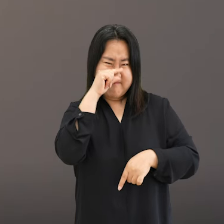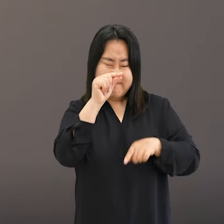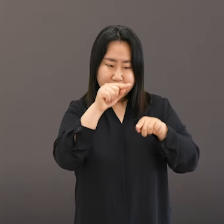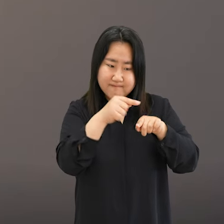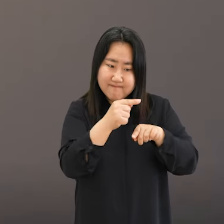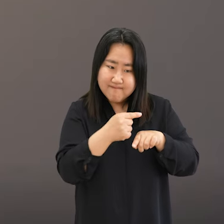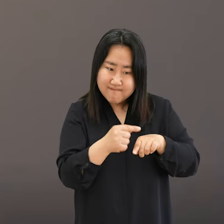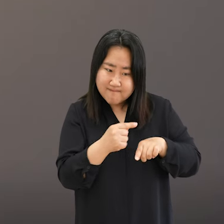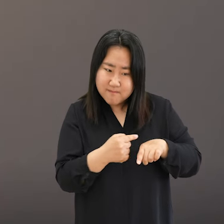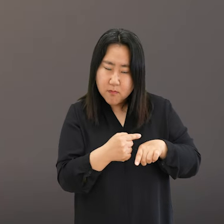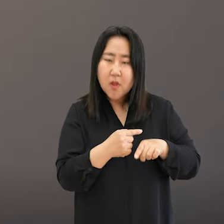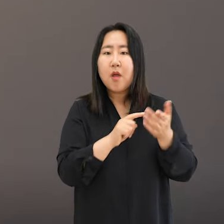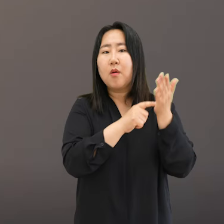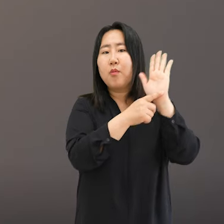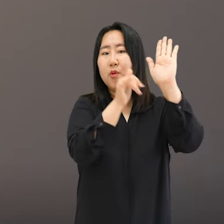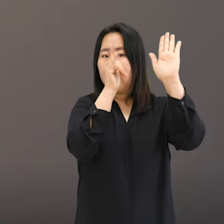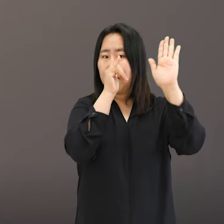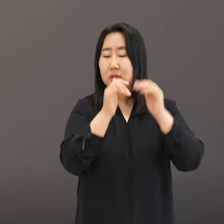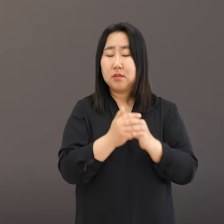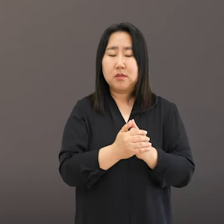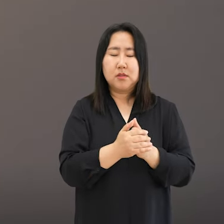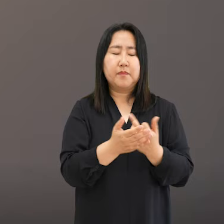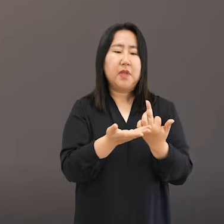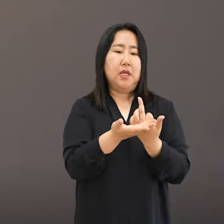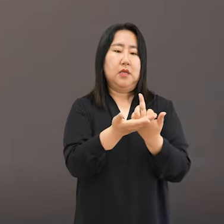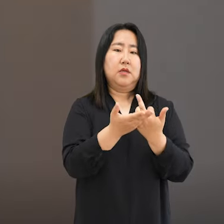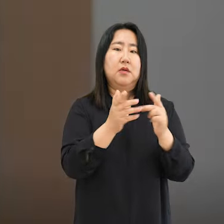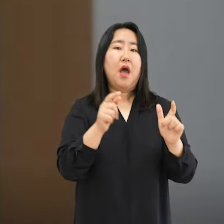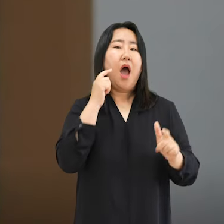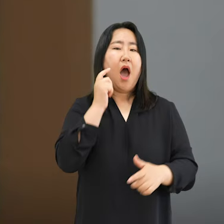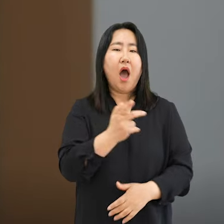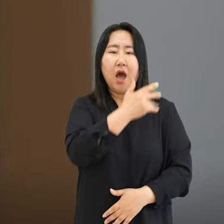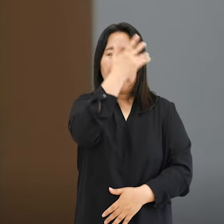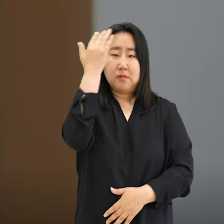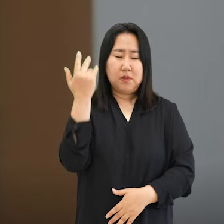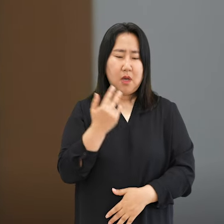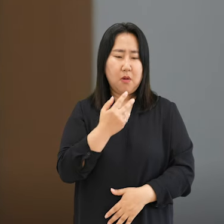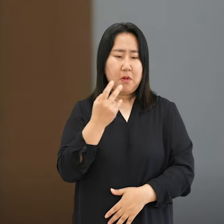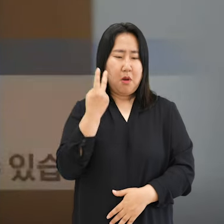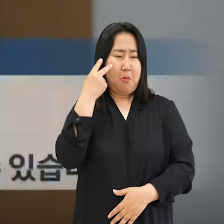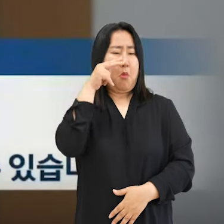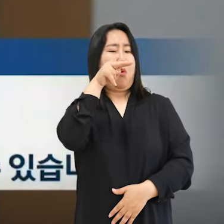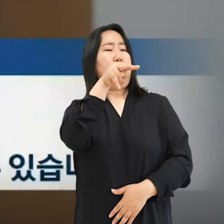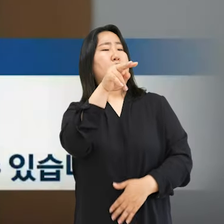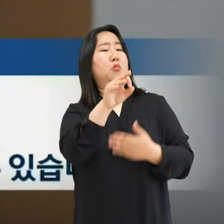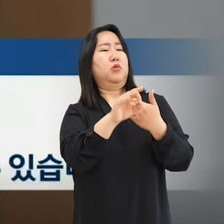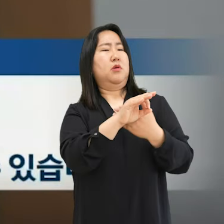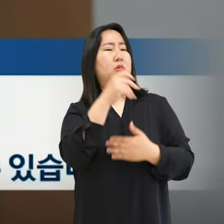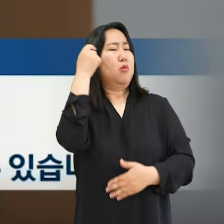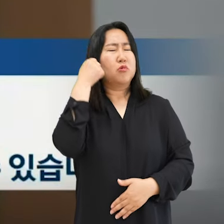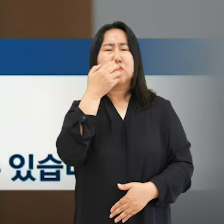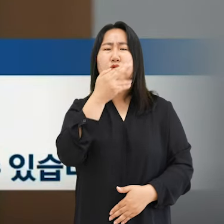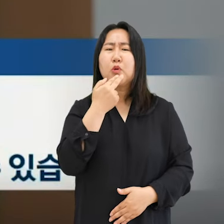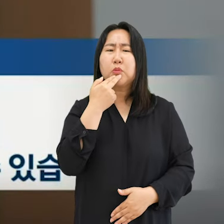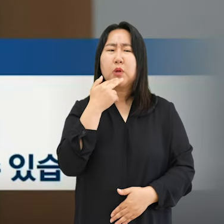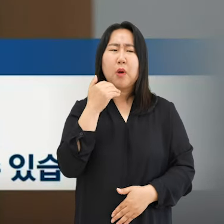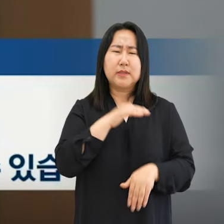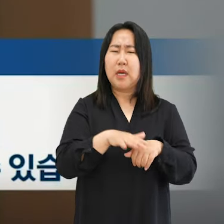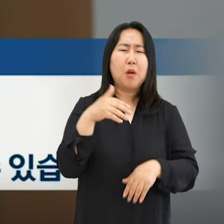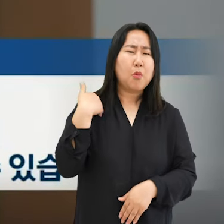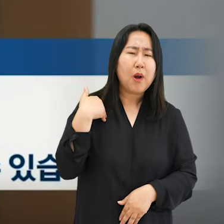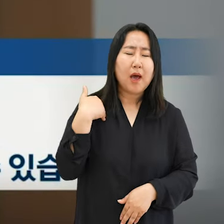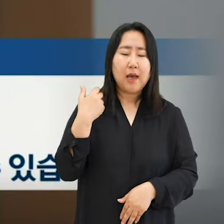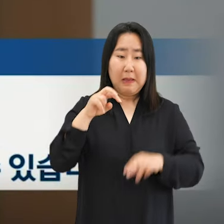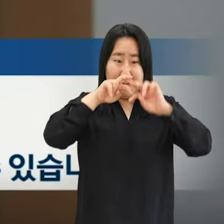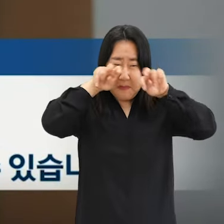새겨 공학적 서정주의로 표현합니다. 제주의 아름다움을 거시적 관점에서 바라본다면 느끼지 못하는